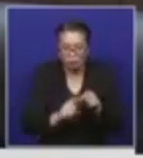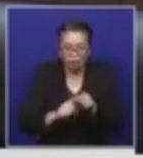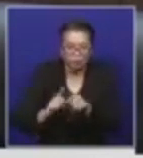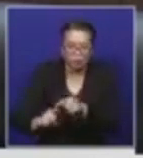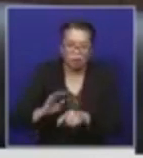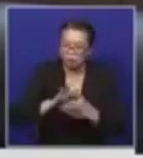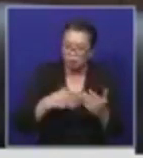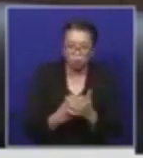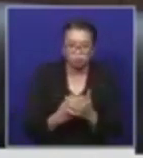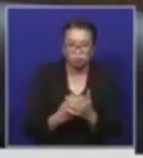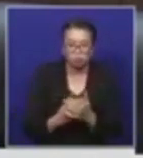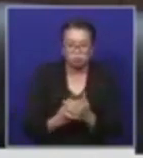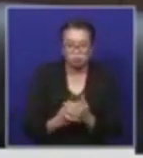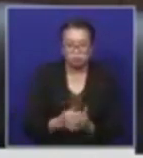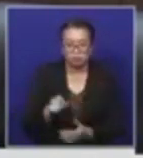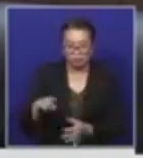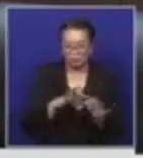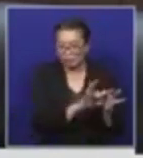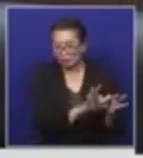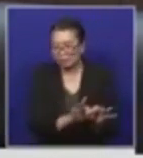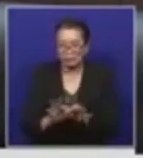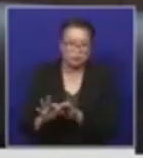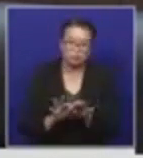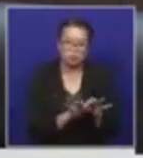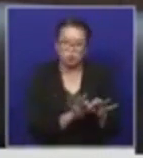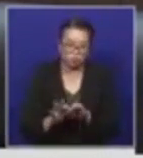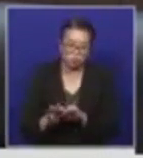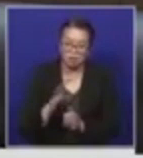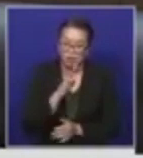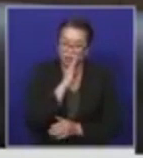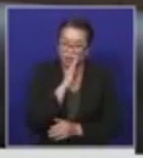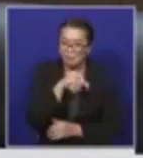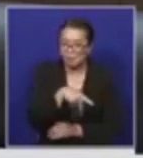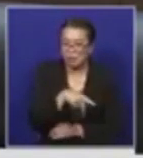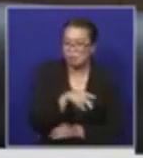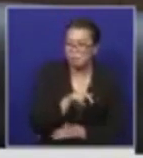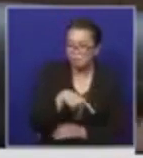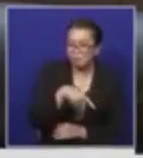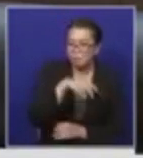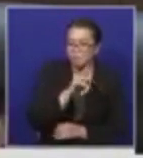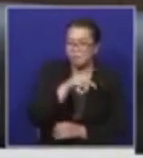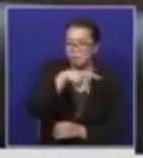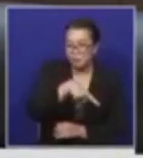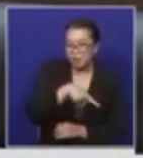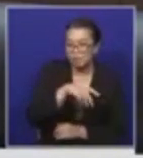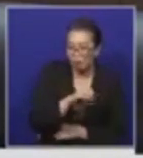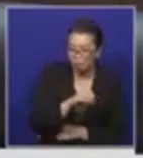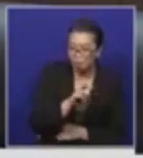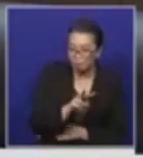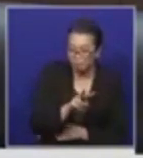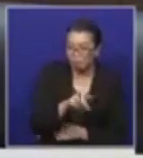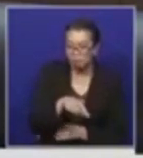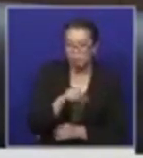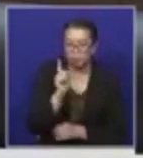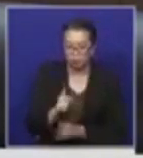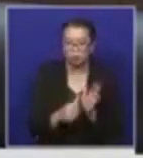CPTPP นะครับเชื่อมโยงกับ PPOP นะครับ PPOP บอกว่าถ้าคุณทําข้อตกลงกับ PPOP ปุ๊บเนี่ยคุณจะต้องไปปรับปรุงกฎหม